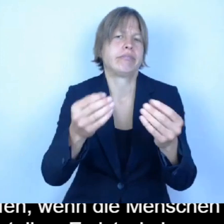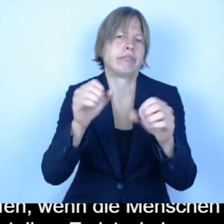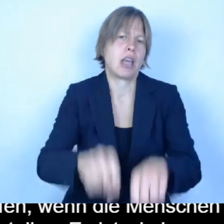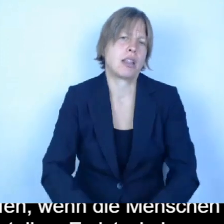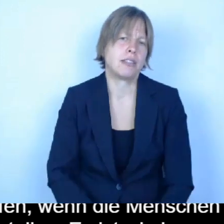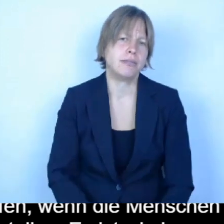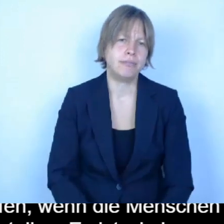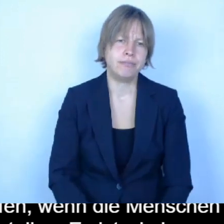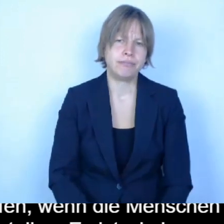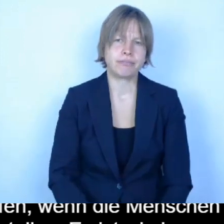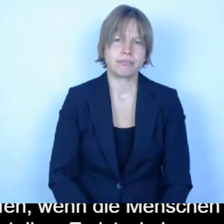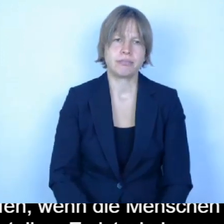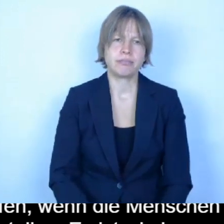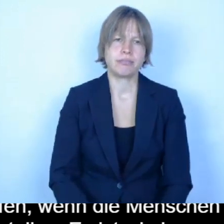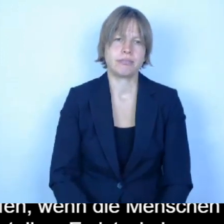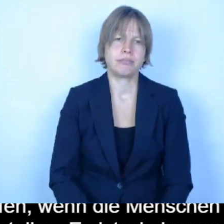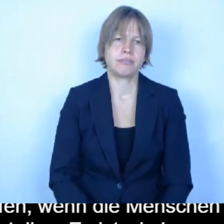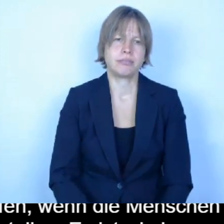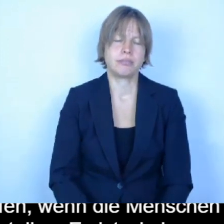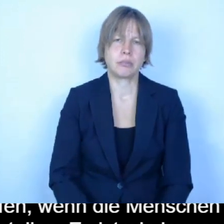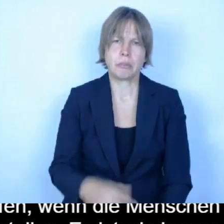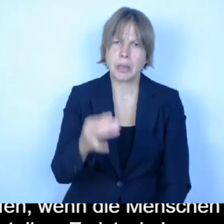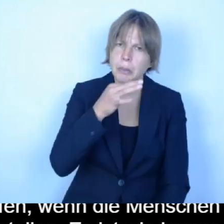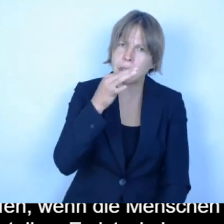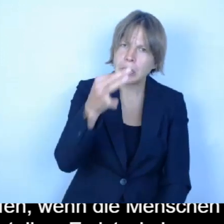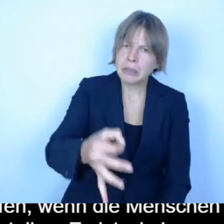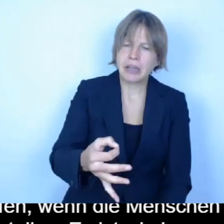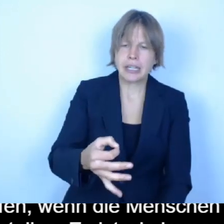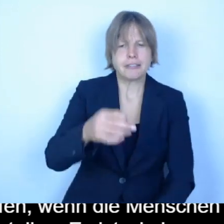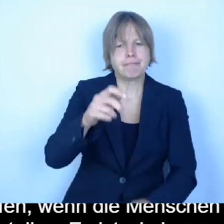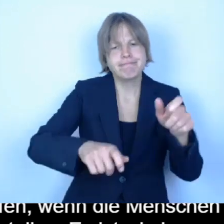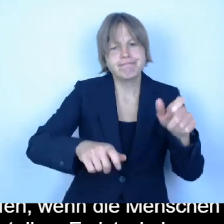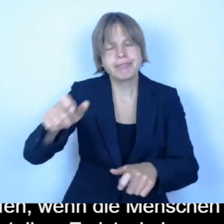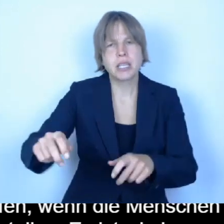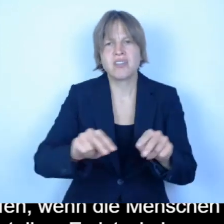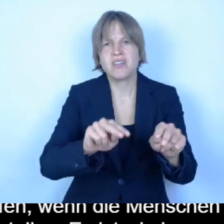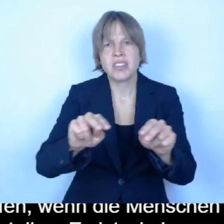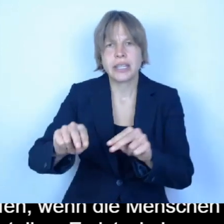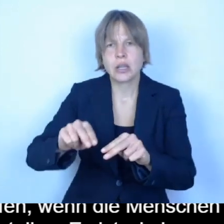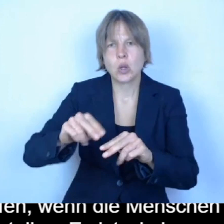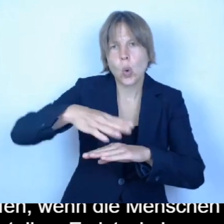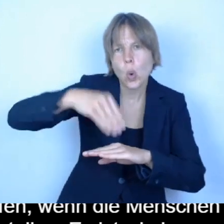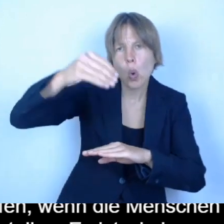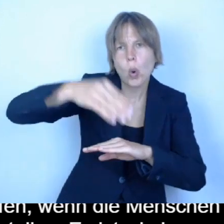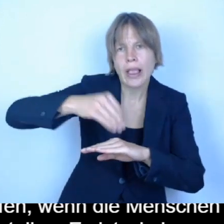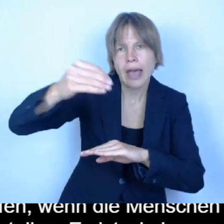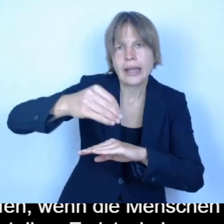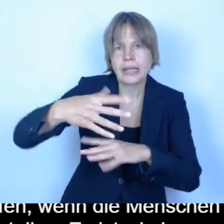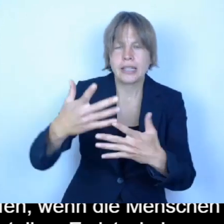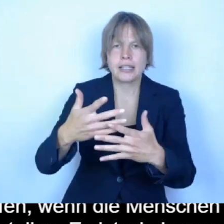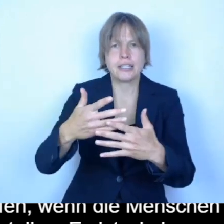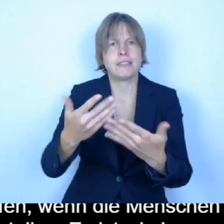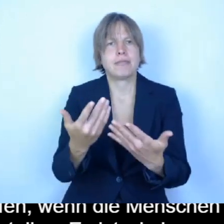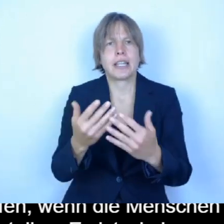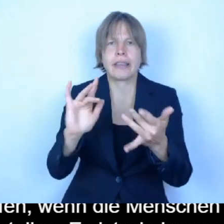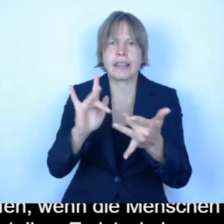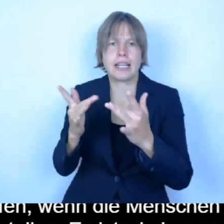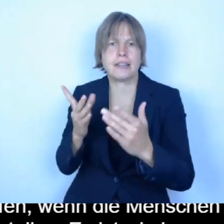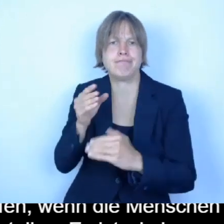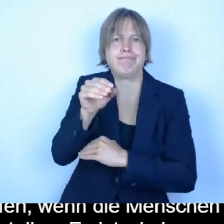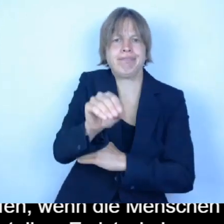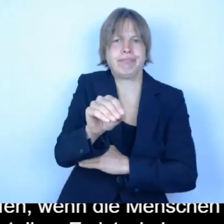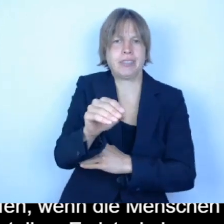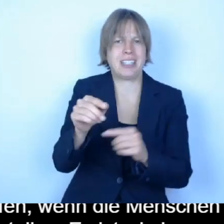bei diesen Initiativen, die da in großer und breiter Masse gemacht wurden. Gerade im Kinder-Jugendbuch gibt es unendliche